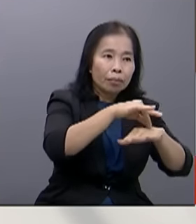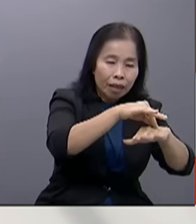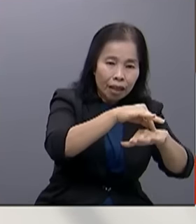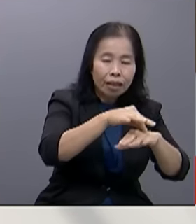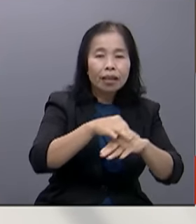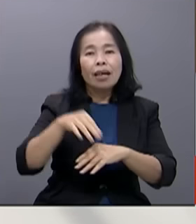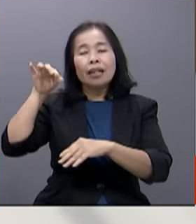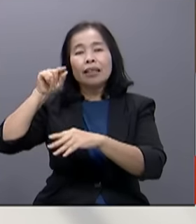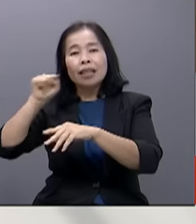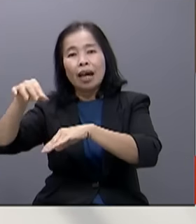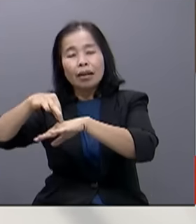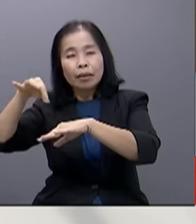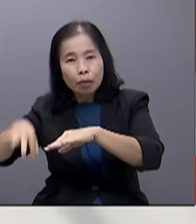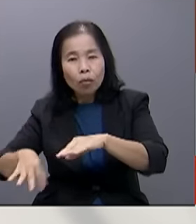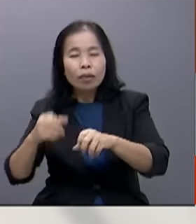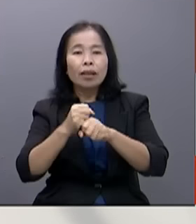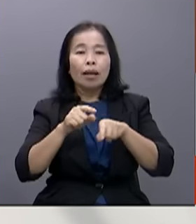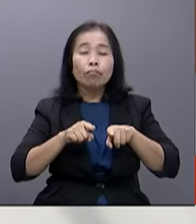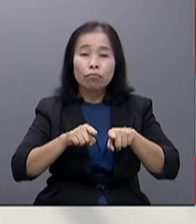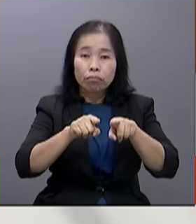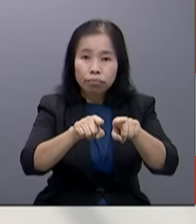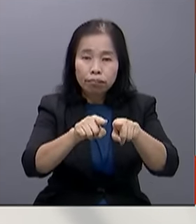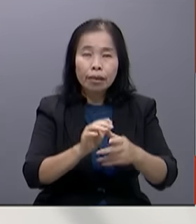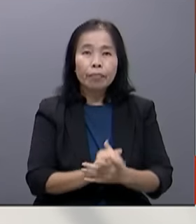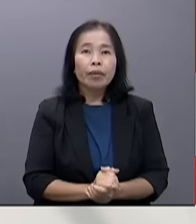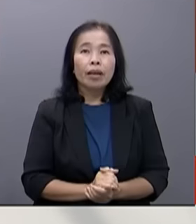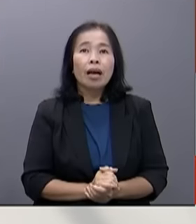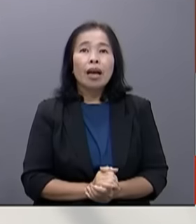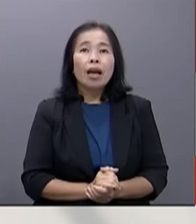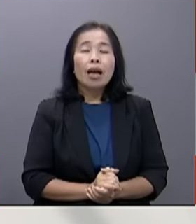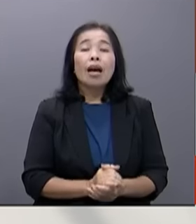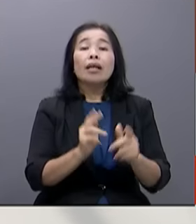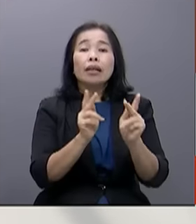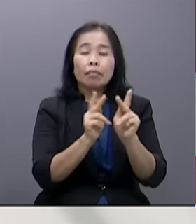การอื่นๆก็คืออะไรคณะกรรมการอื่นๆก็คือ1ในส่วนของคณะกรรมการที่เกี่ยวข้องกับคดีอาญาไม่ว่าจะเป็นพนักง